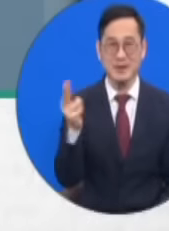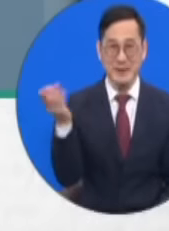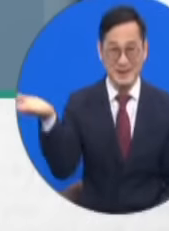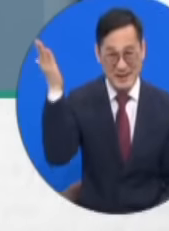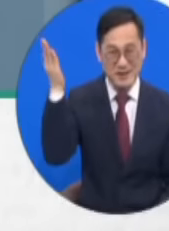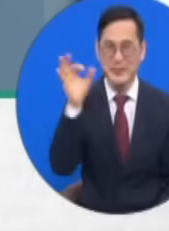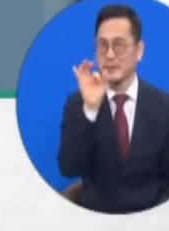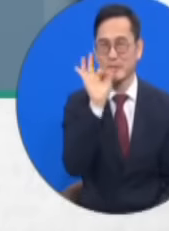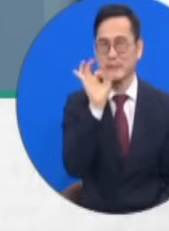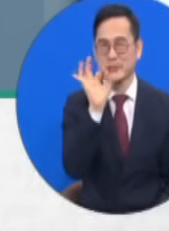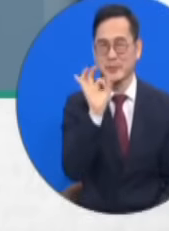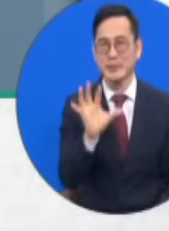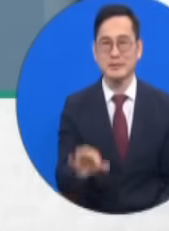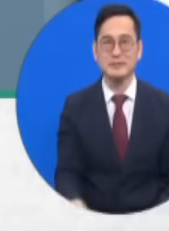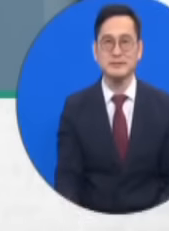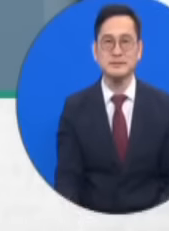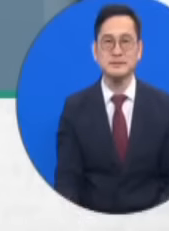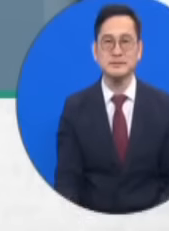없죠. 왜냐하면은